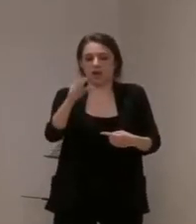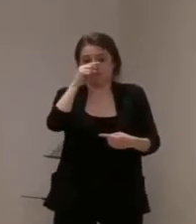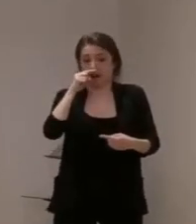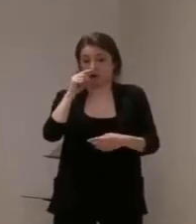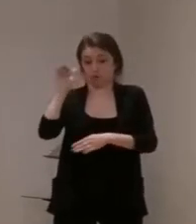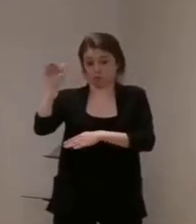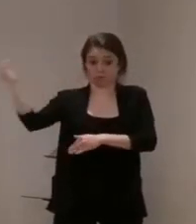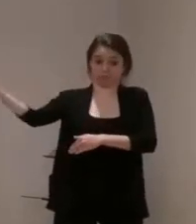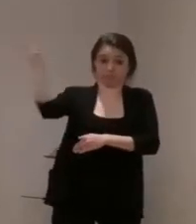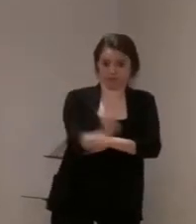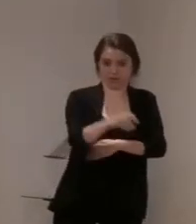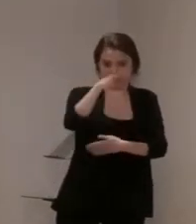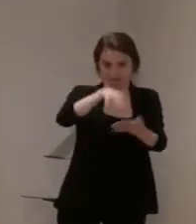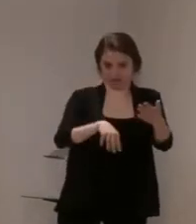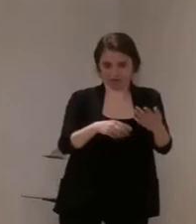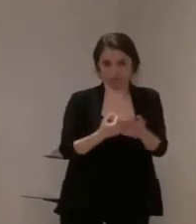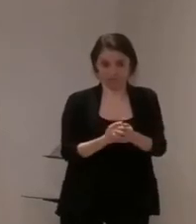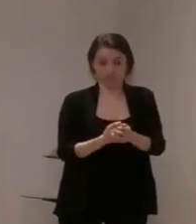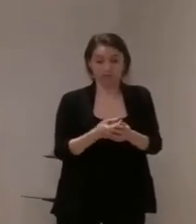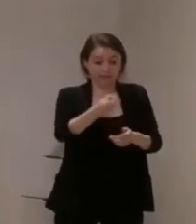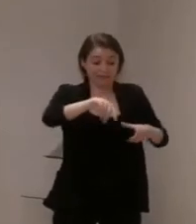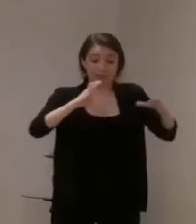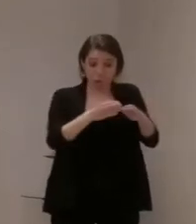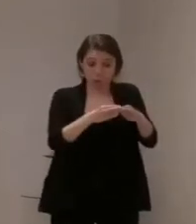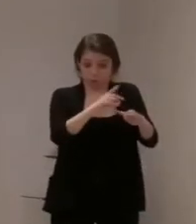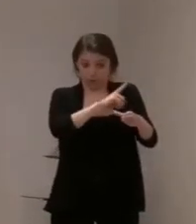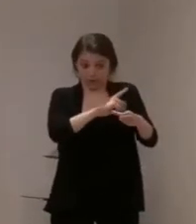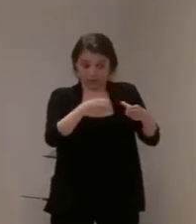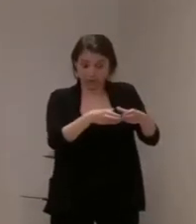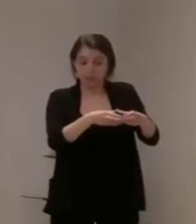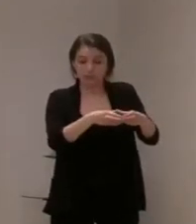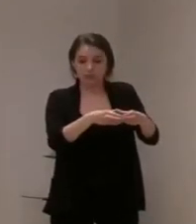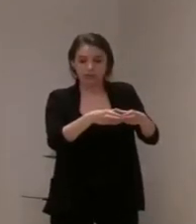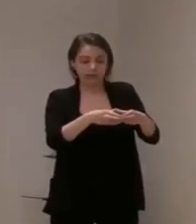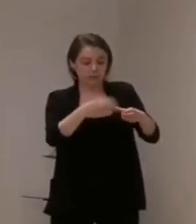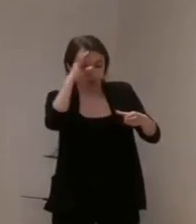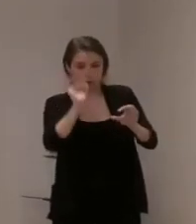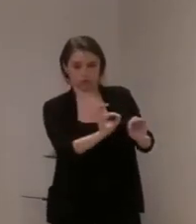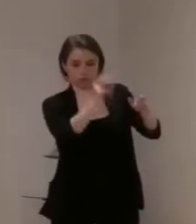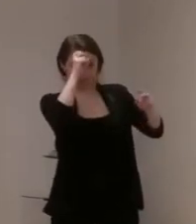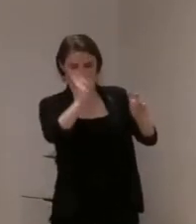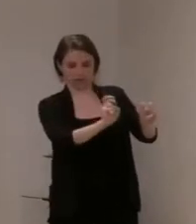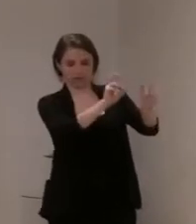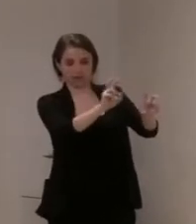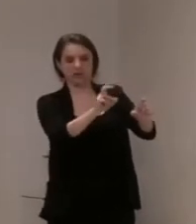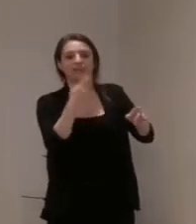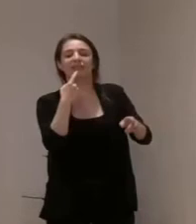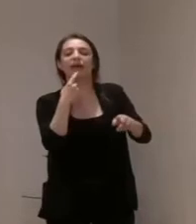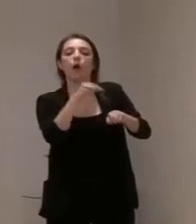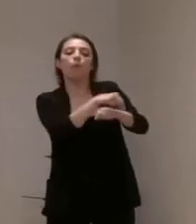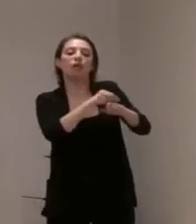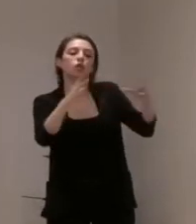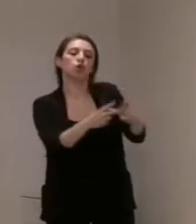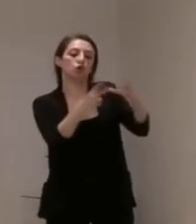La 6a brigada aquesta és la que es coneix indistintament com a social o político-social